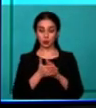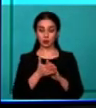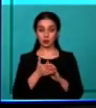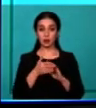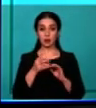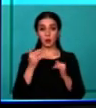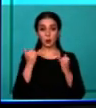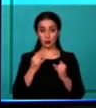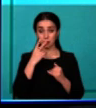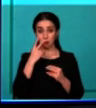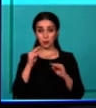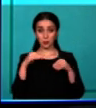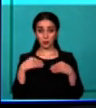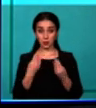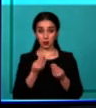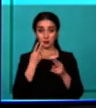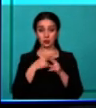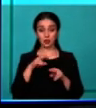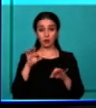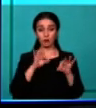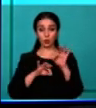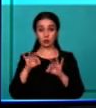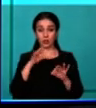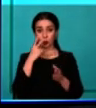Келинг, берилган функцияни кўриб чиқайлик.